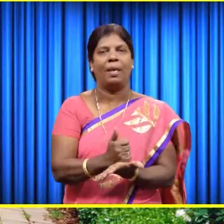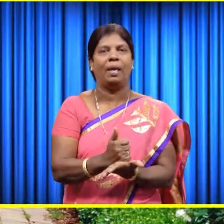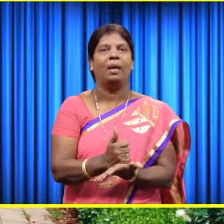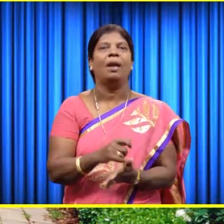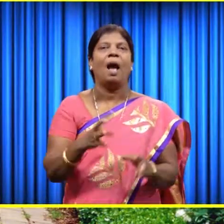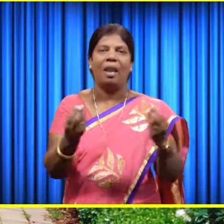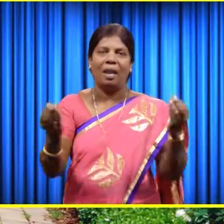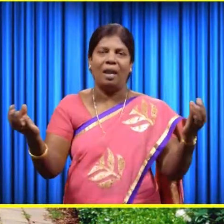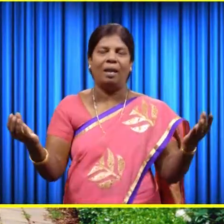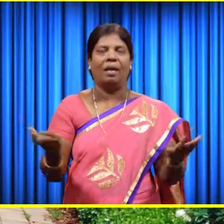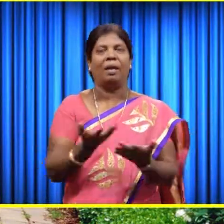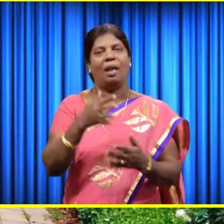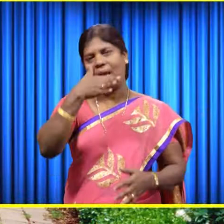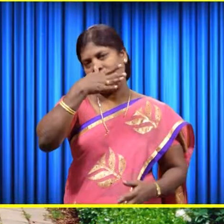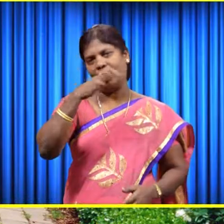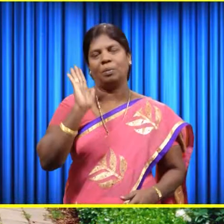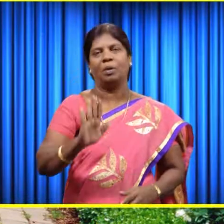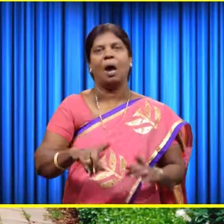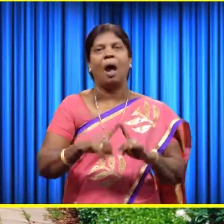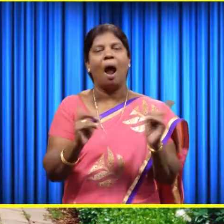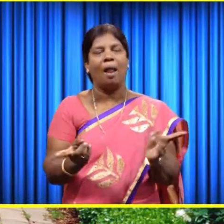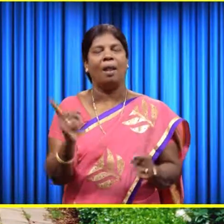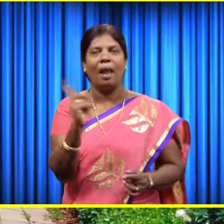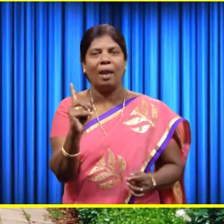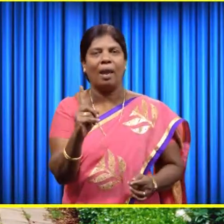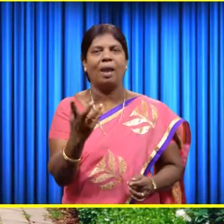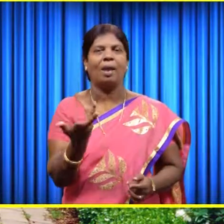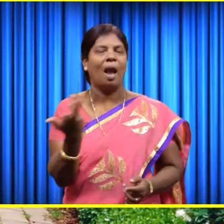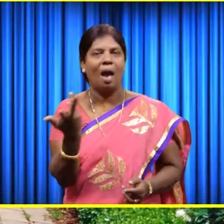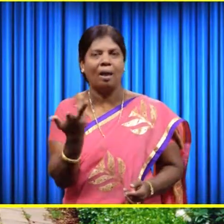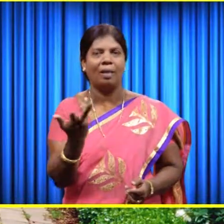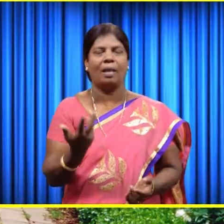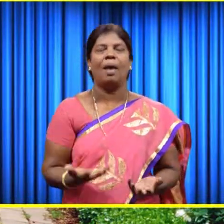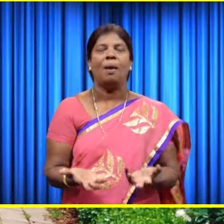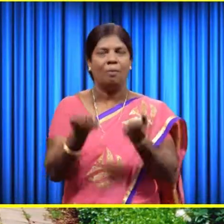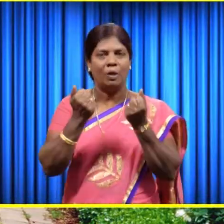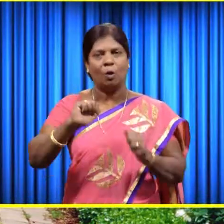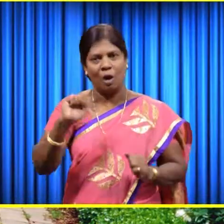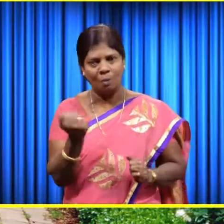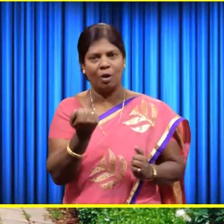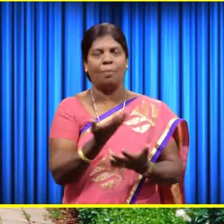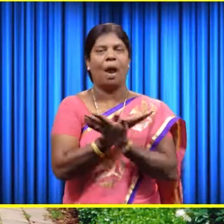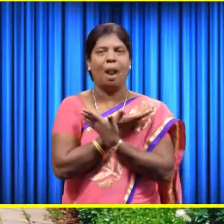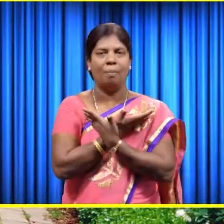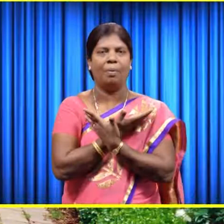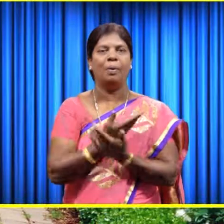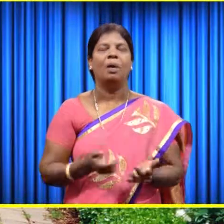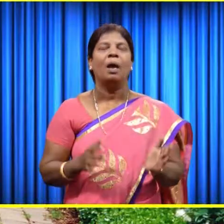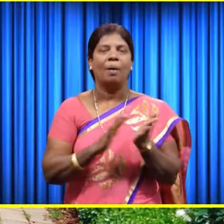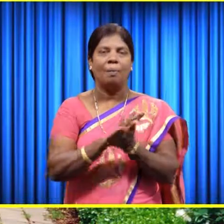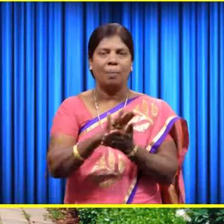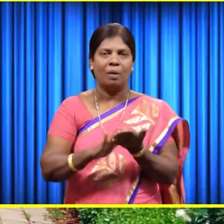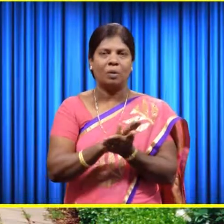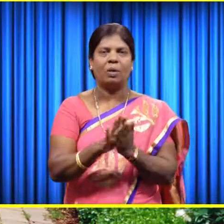உண்மையான அன்பின் இலக்கணம் என்ன? அதை எங்கே, யாரிடத்தில் காணலாம்? அதை அனுபவிப்பது எப்படி என்ற கேள்விகளுக்கு